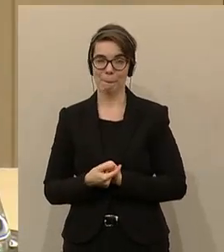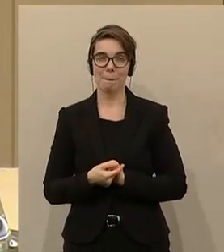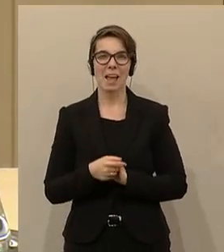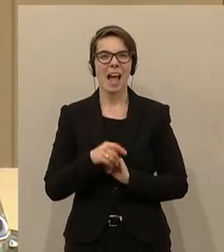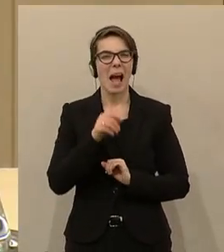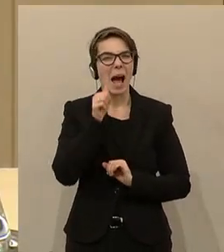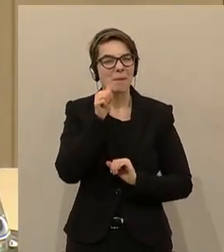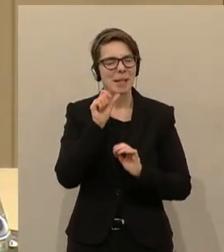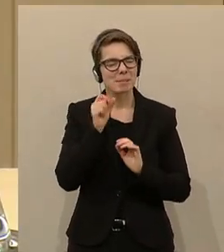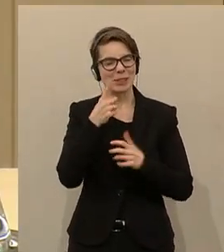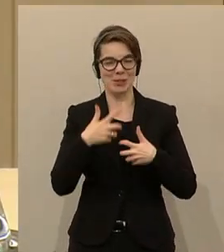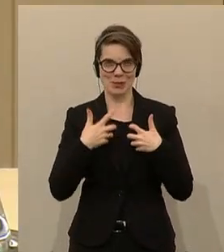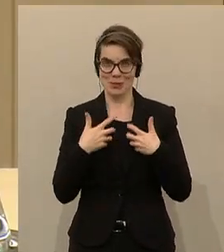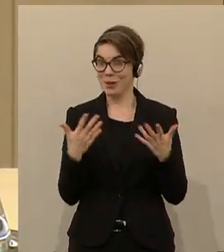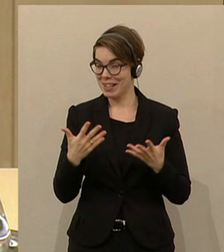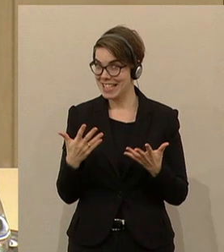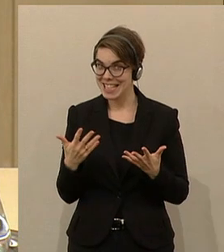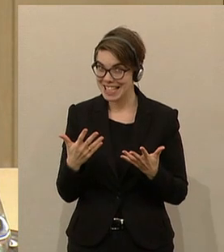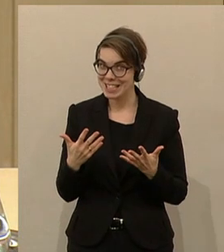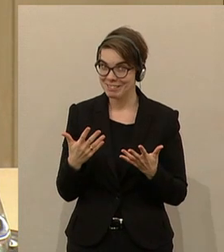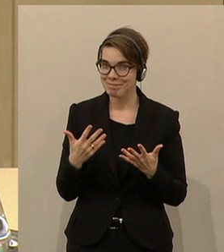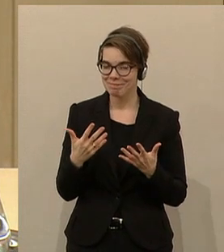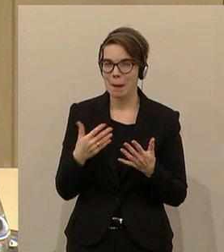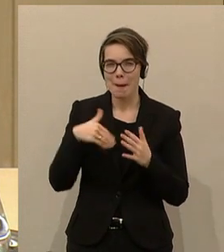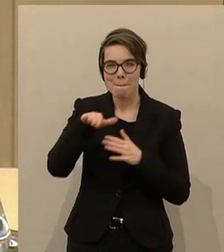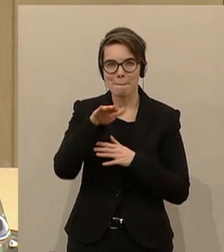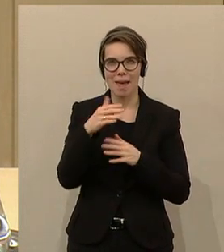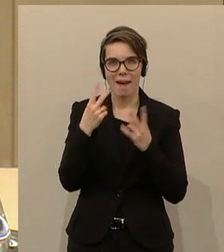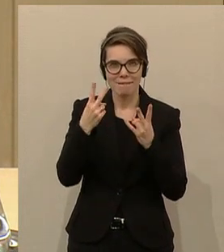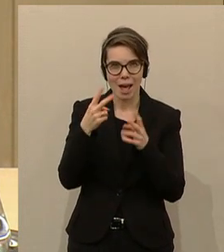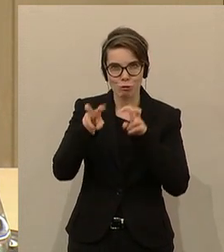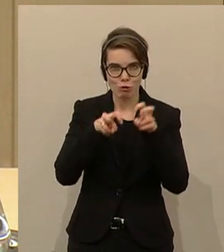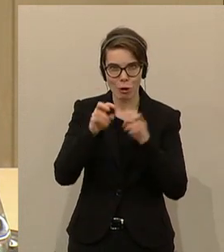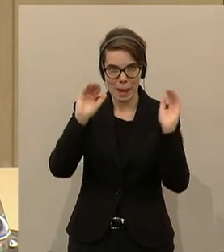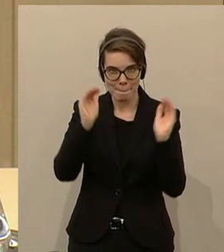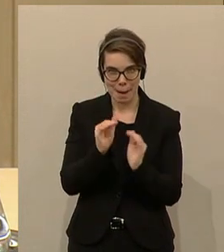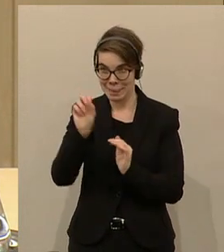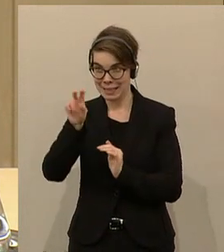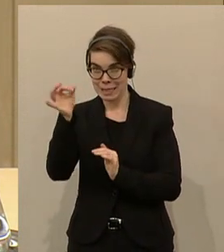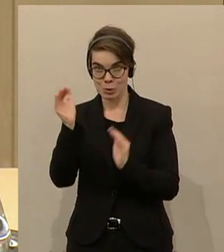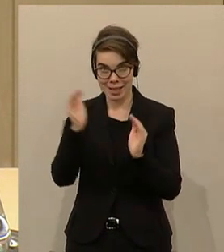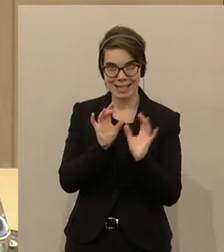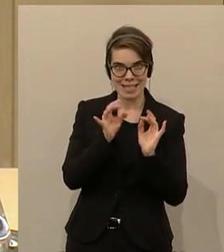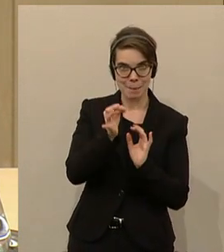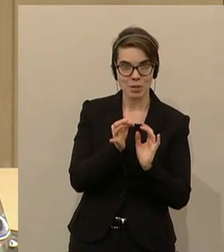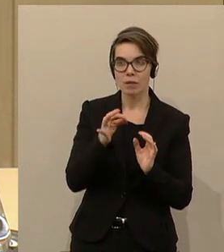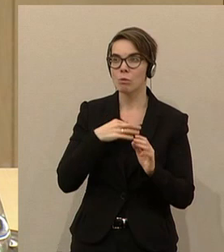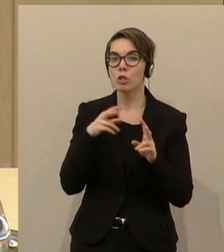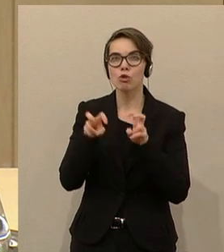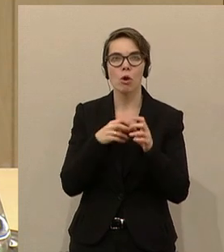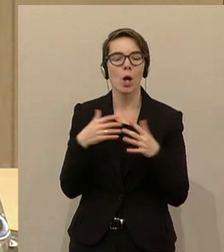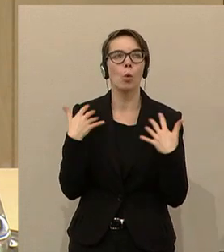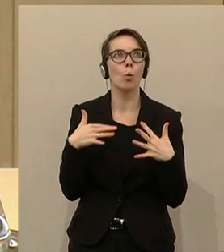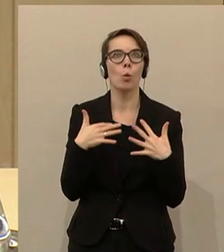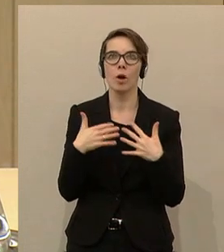Aber eines freut mich ganz besonders: die Senkung der Mehrwertsteuer von 13% auf 10%. Das bringt steuerlich eine enorme